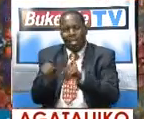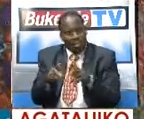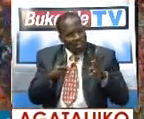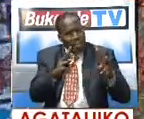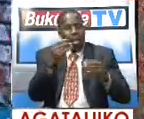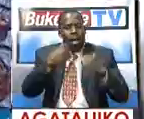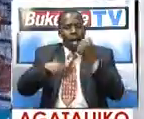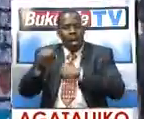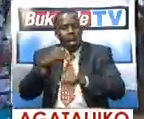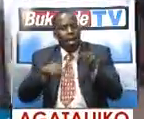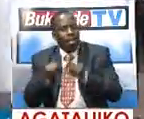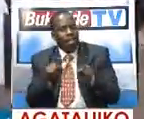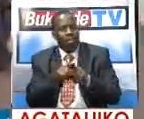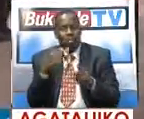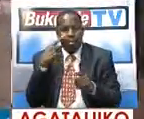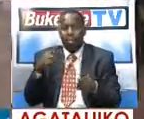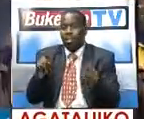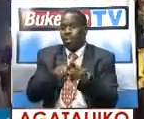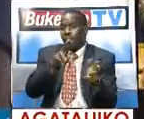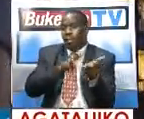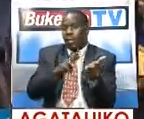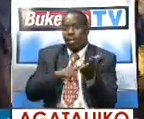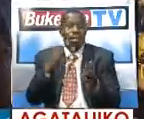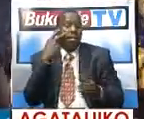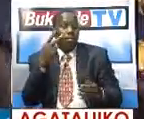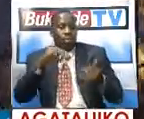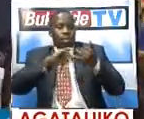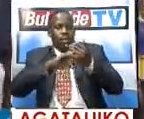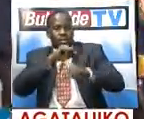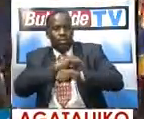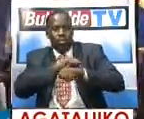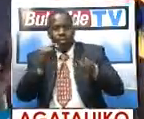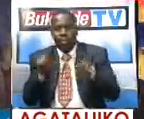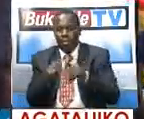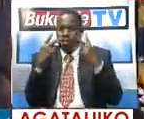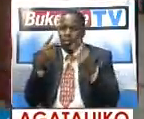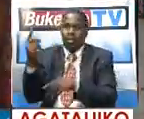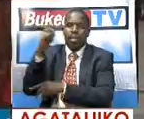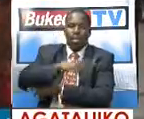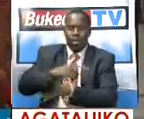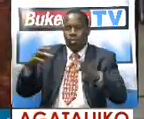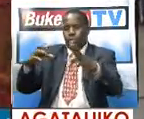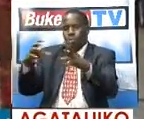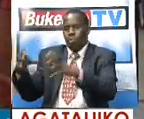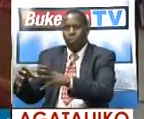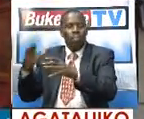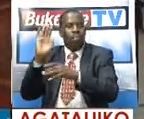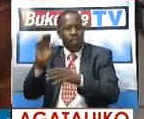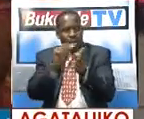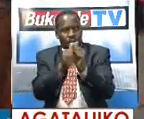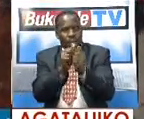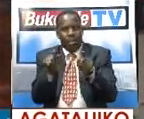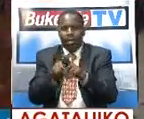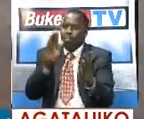Mu ngeri y'emu abayizi ku ssomero lya Ntinda View Secondary School bakuzizza olunaku lwe batumye Clubs Day nga bawakanyizza mu mazina